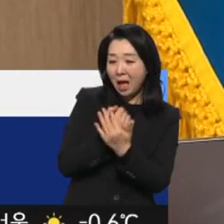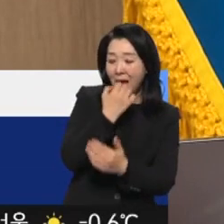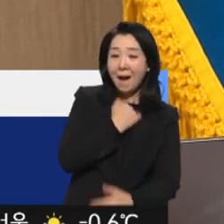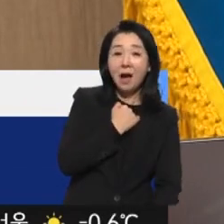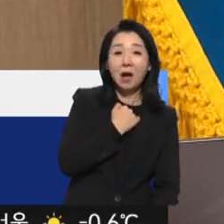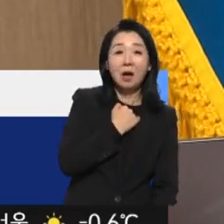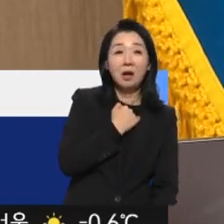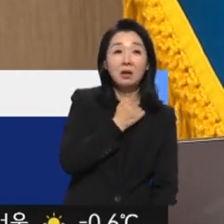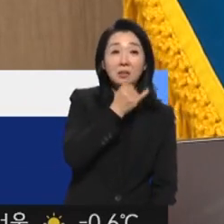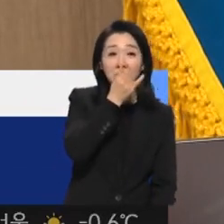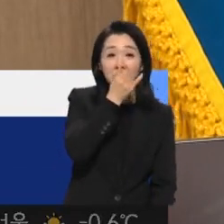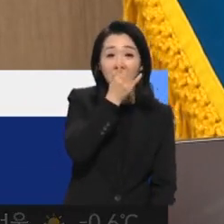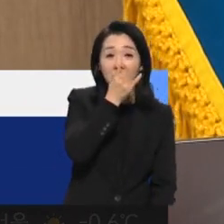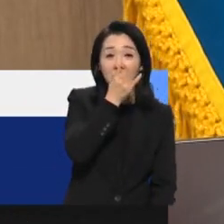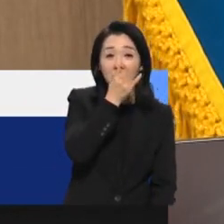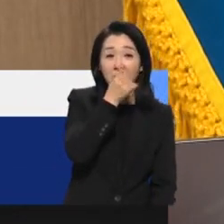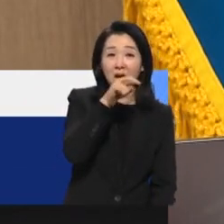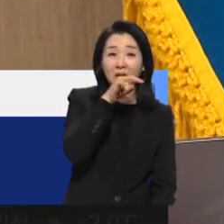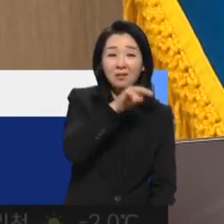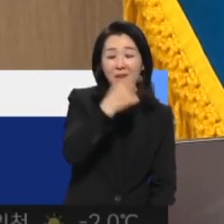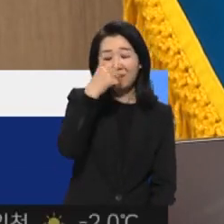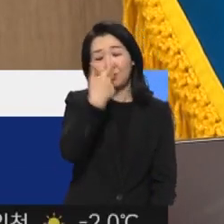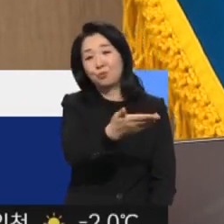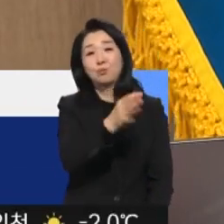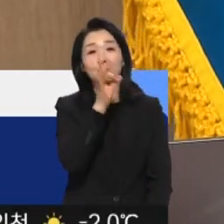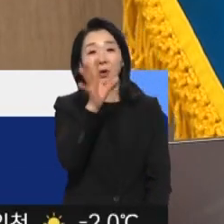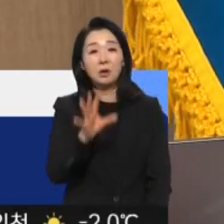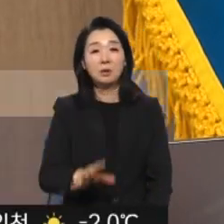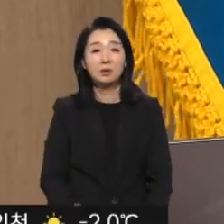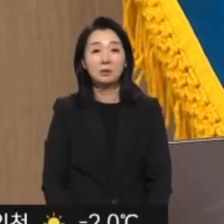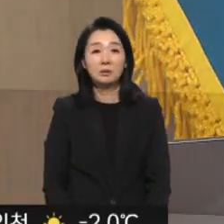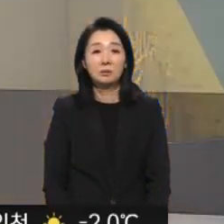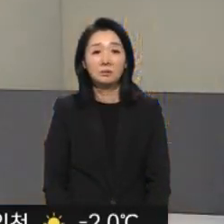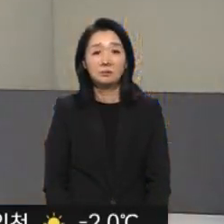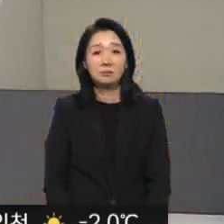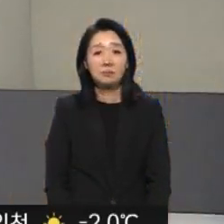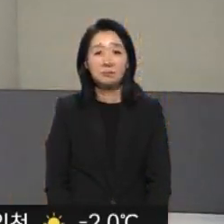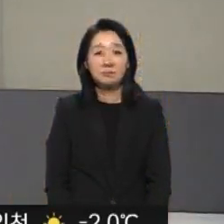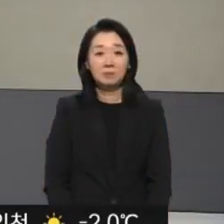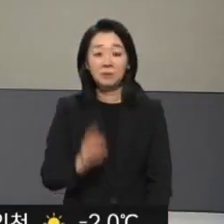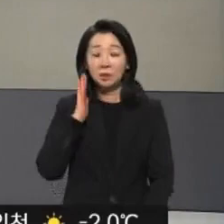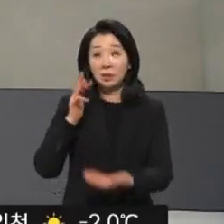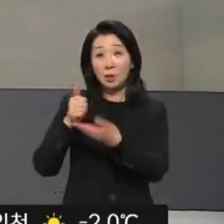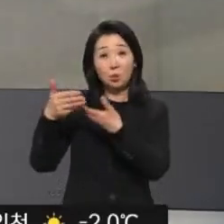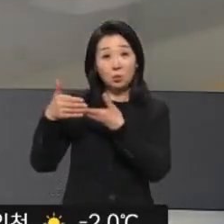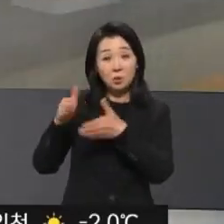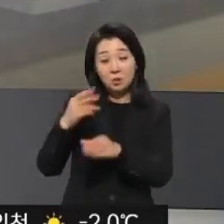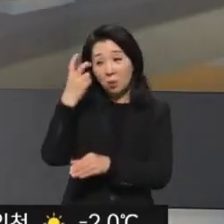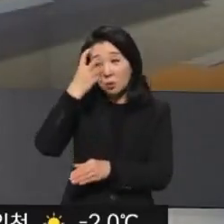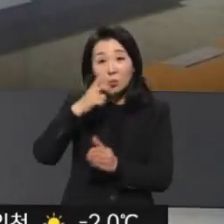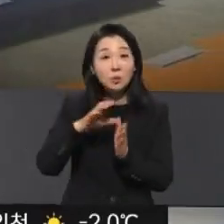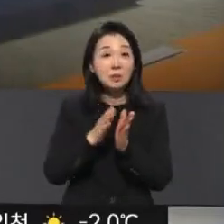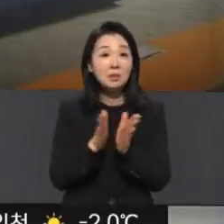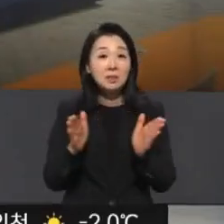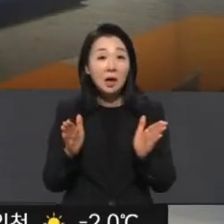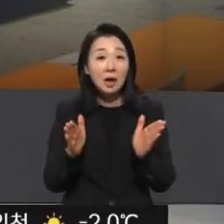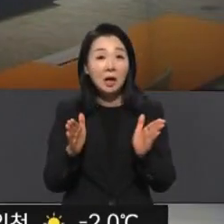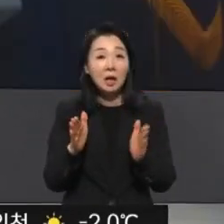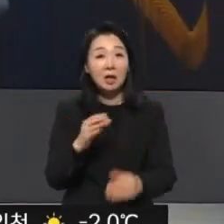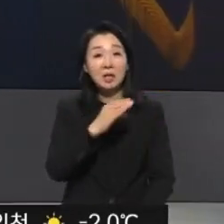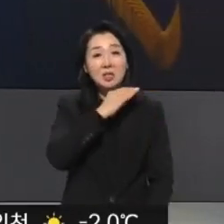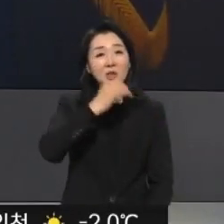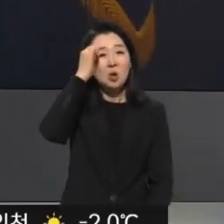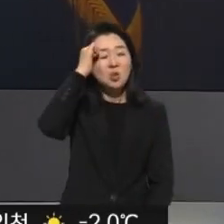행태가 있다면 이는 묵과할 수 없는 행위입니다. 네, 대통령실은 이번 조사의 시작으로